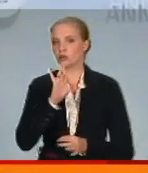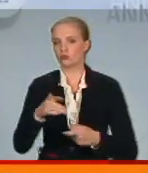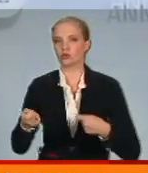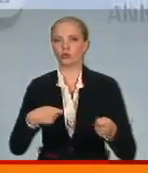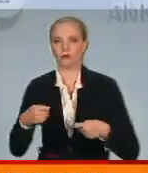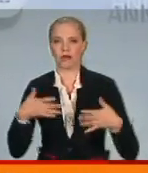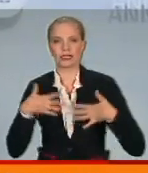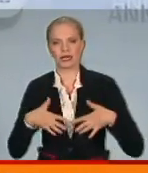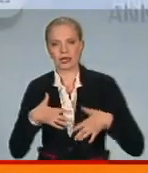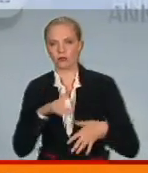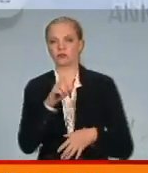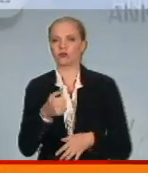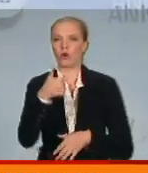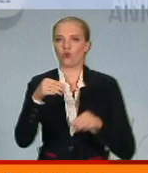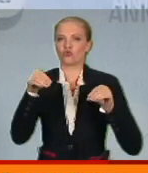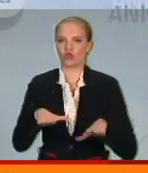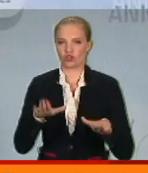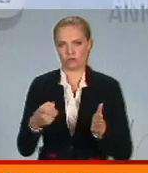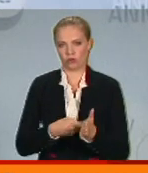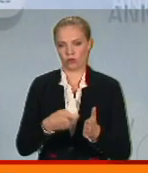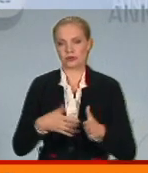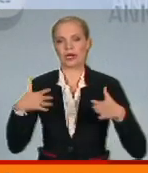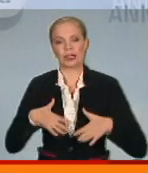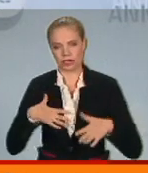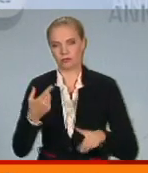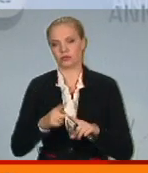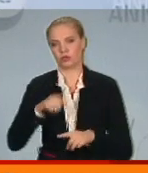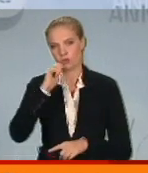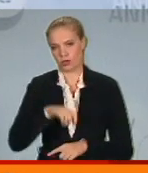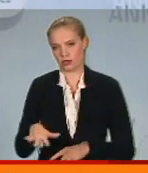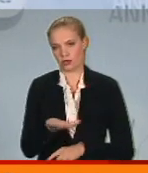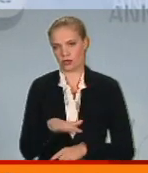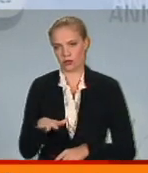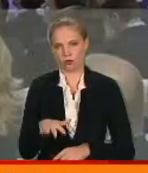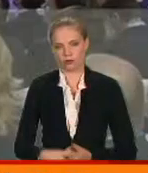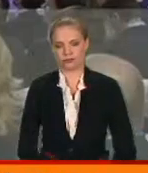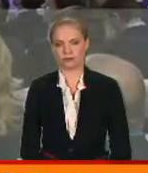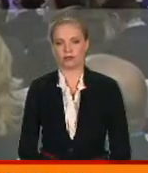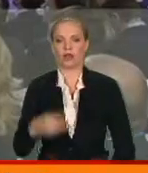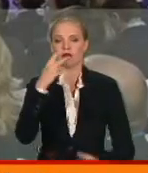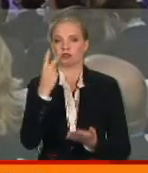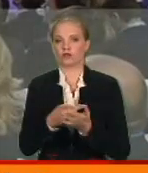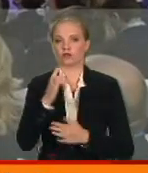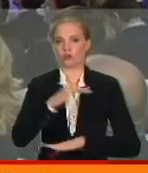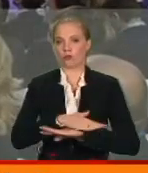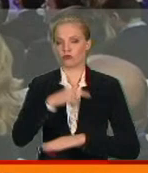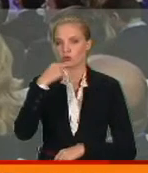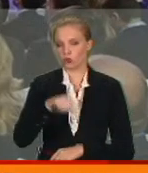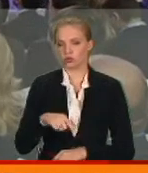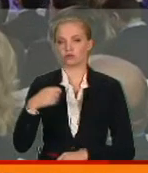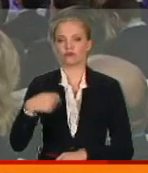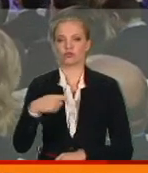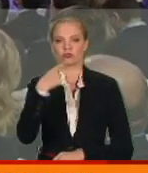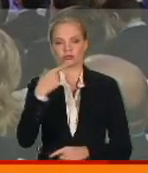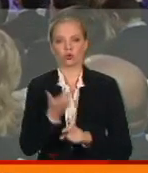торгувати Кримом за хороші рішення на Донбасі Крим - це українська територія зважаючи на поведінку Росії Порошенко